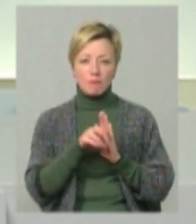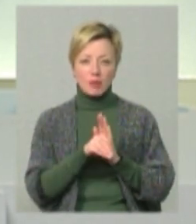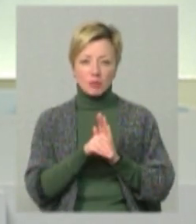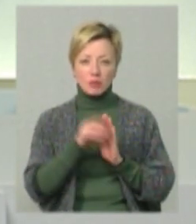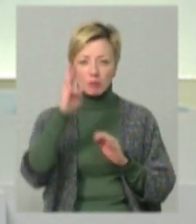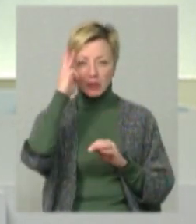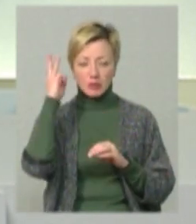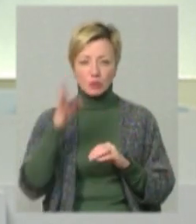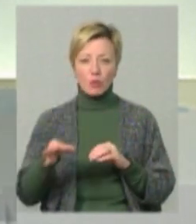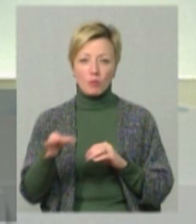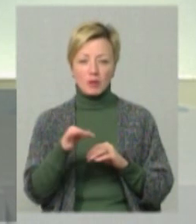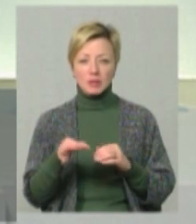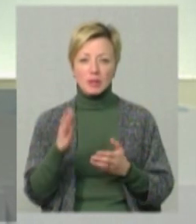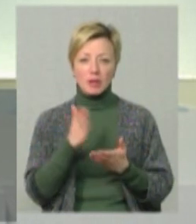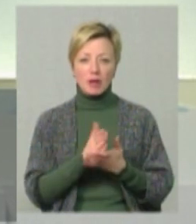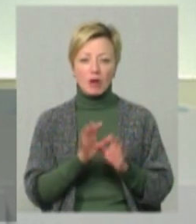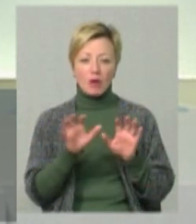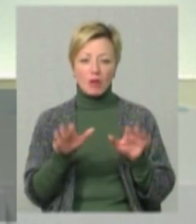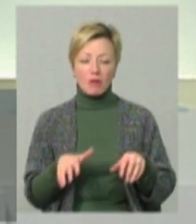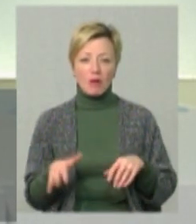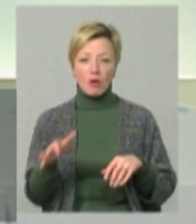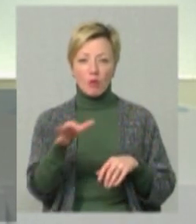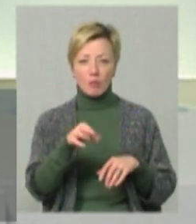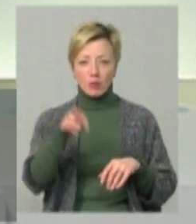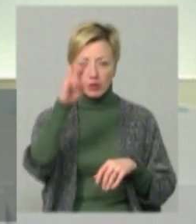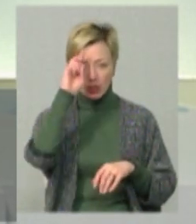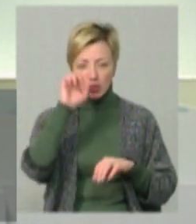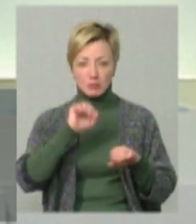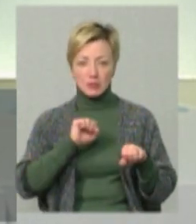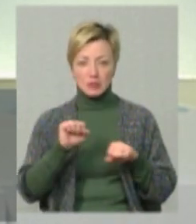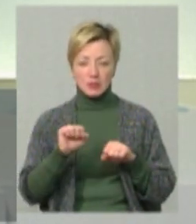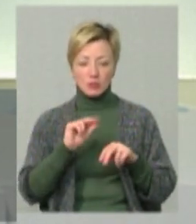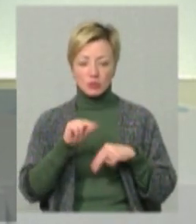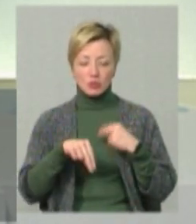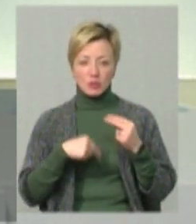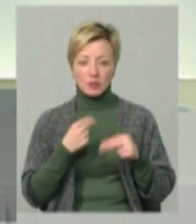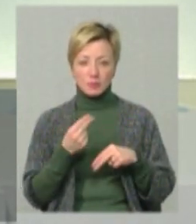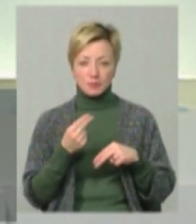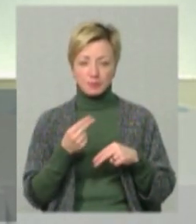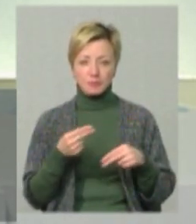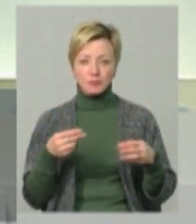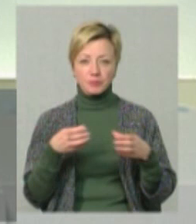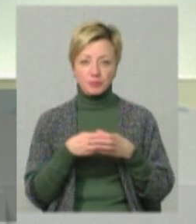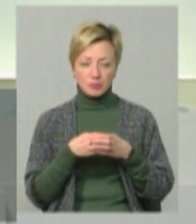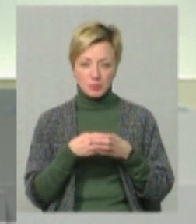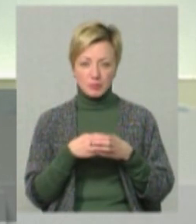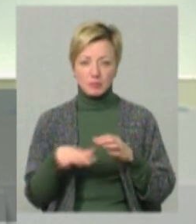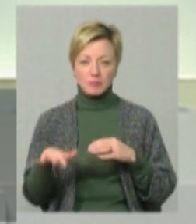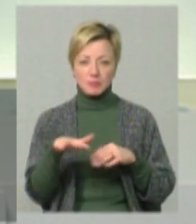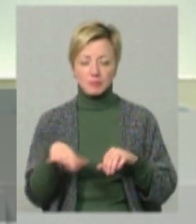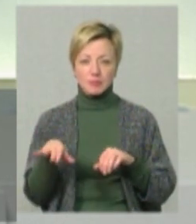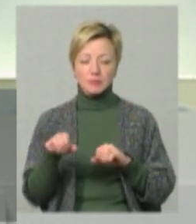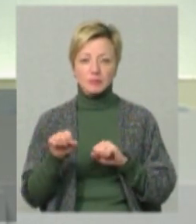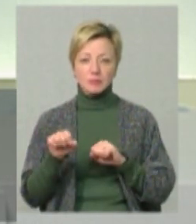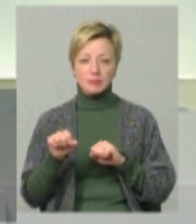межах Хмельницької області є голова Хмельницької обласної адміністрації. Він діє через штаб